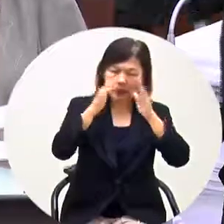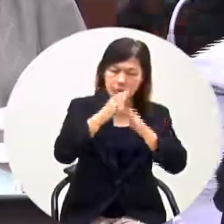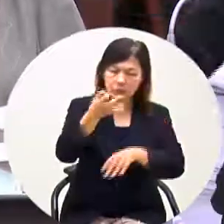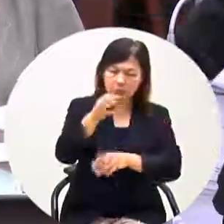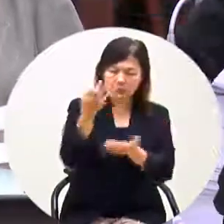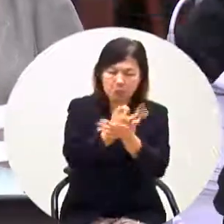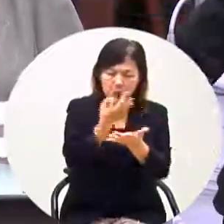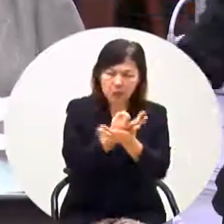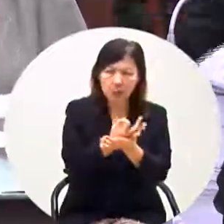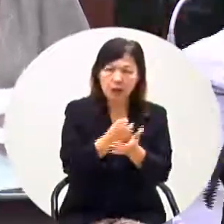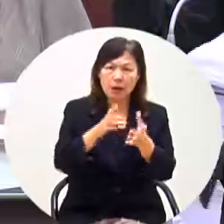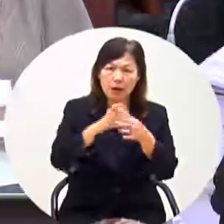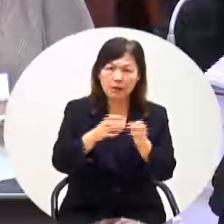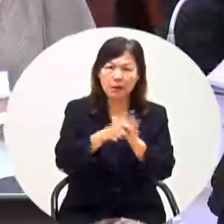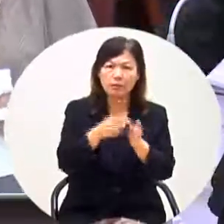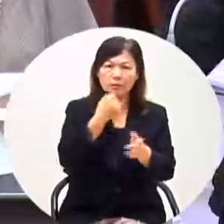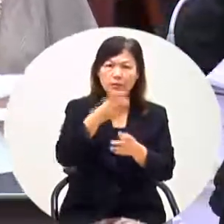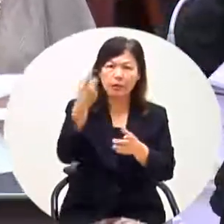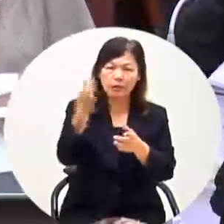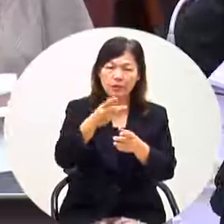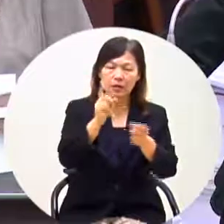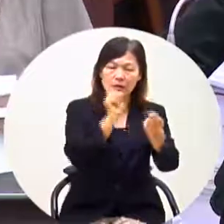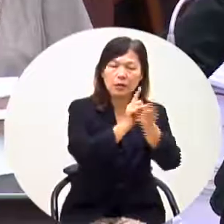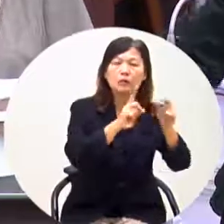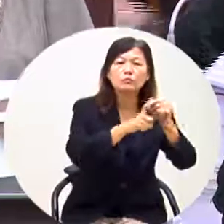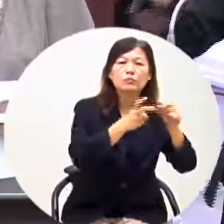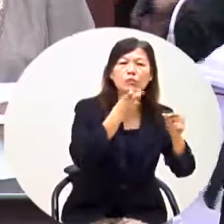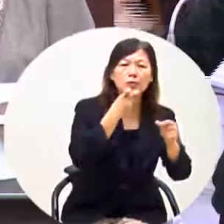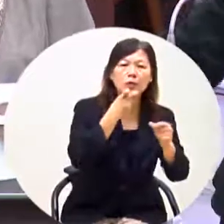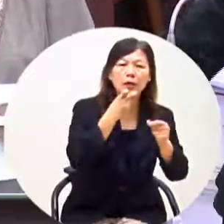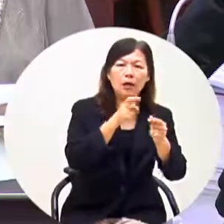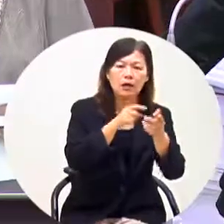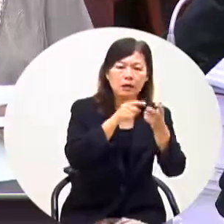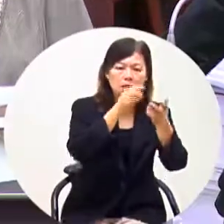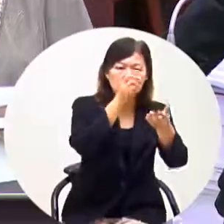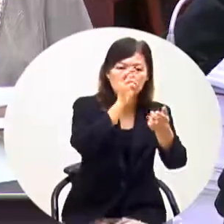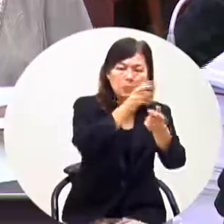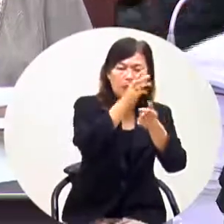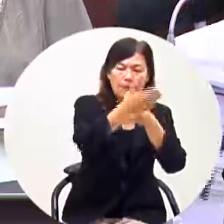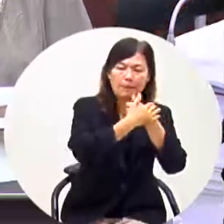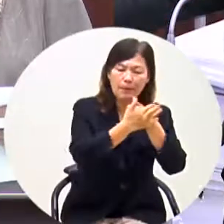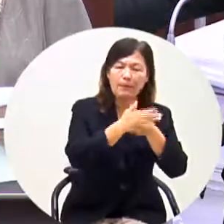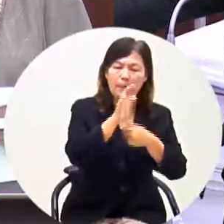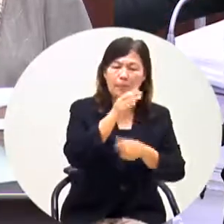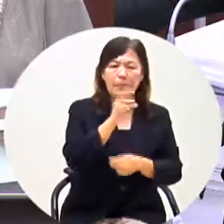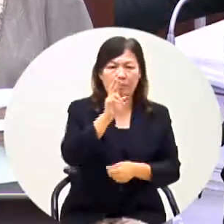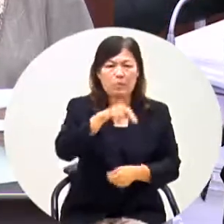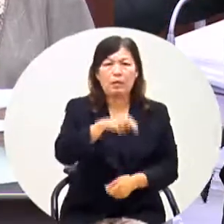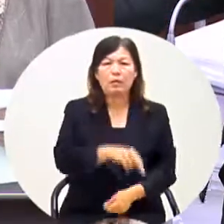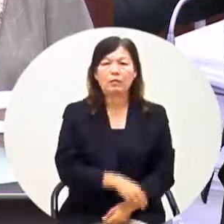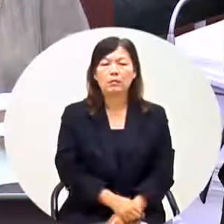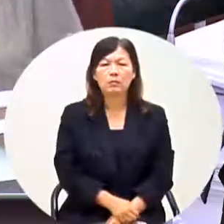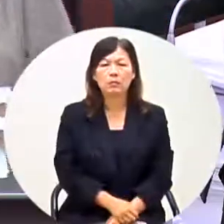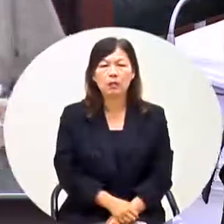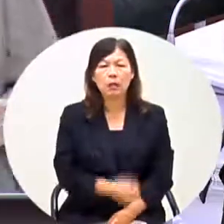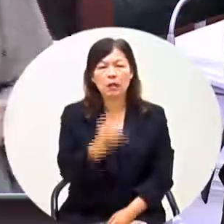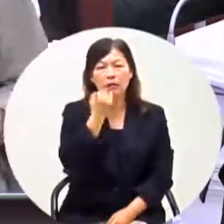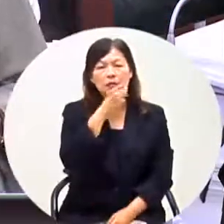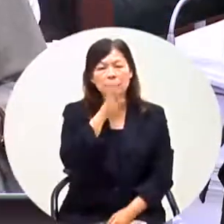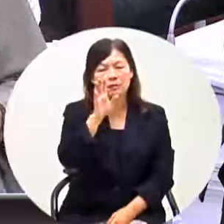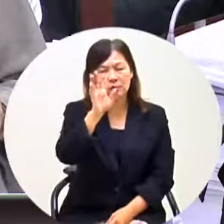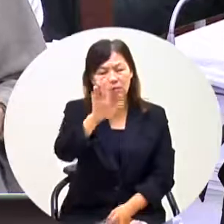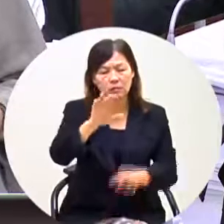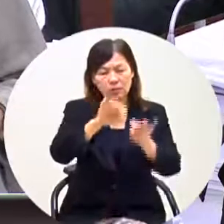们的中央请他来帮忙、哦、结果呢，但是有些地方现在反而是变成文职